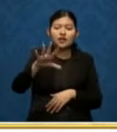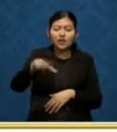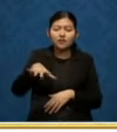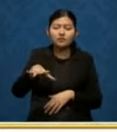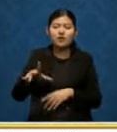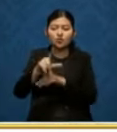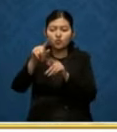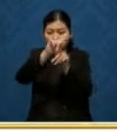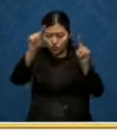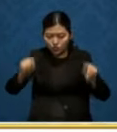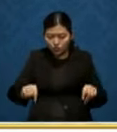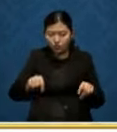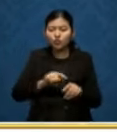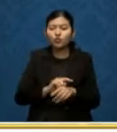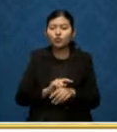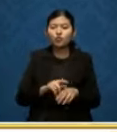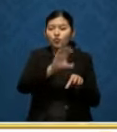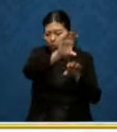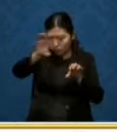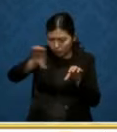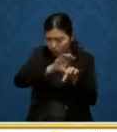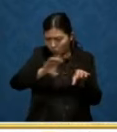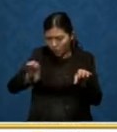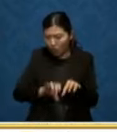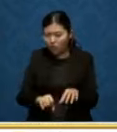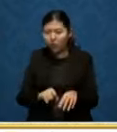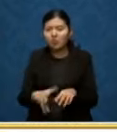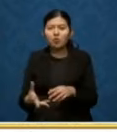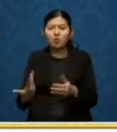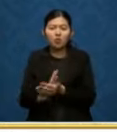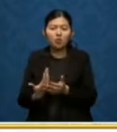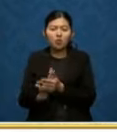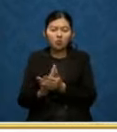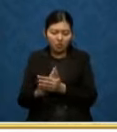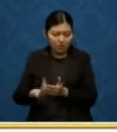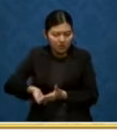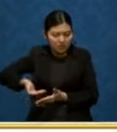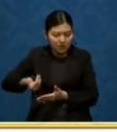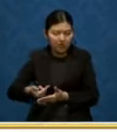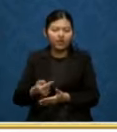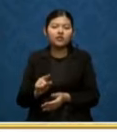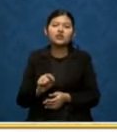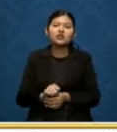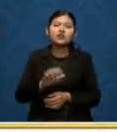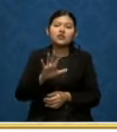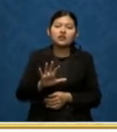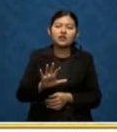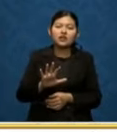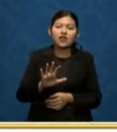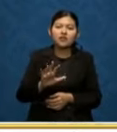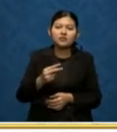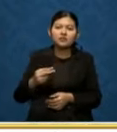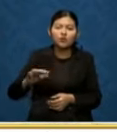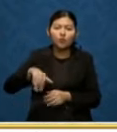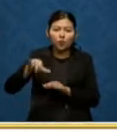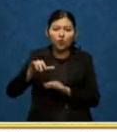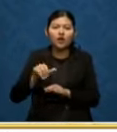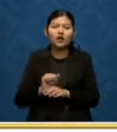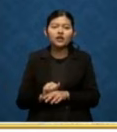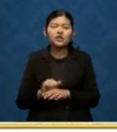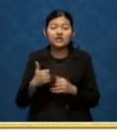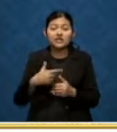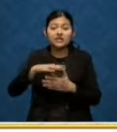ตันนะครับมูลค่ามากมายครับมากกว่าถึง 20%ของหมูเนื้อหมูในตลาดเลยทีเดียวครับเท่านั้นยังไม่พอครับการนำเข้าเนื้อ